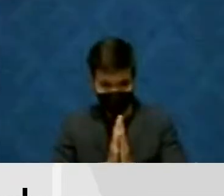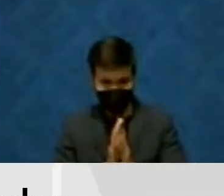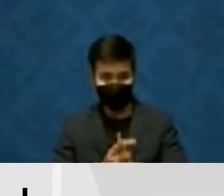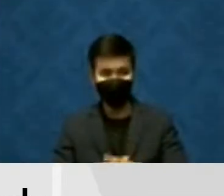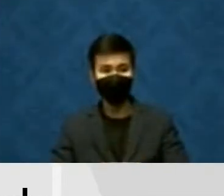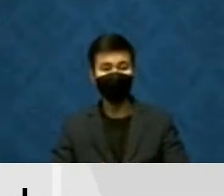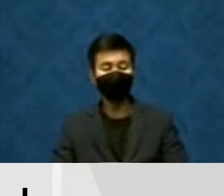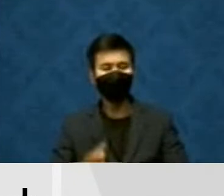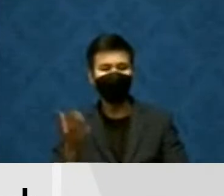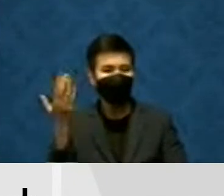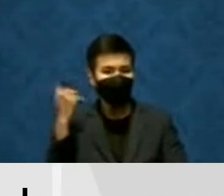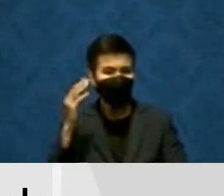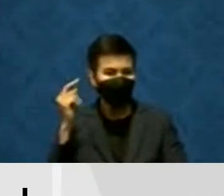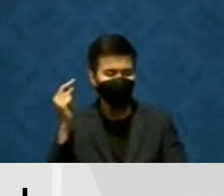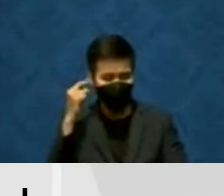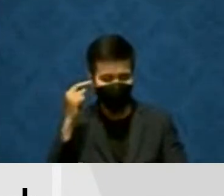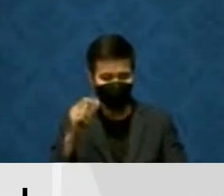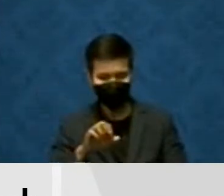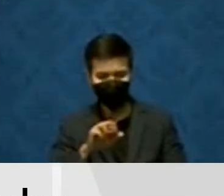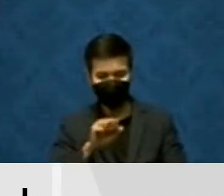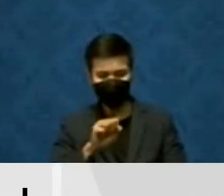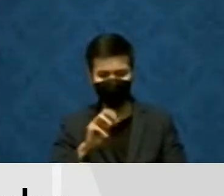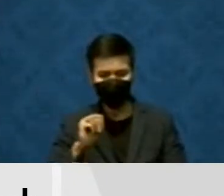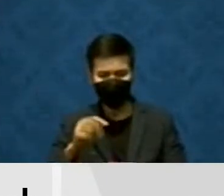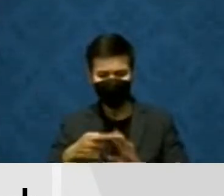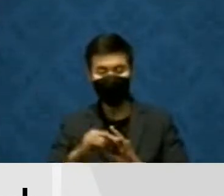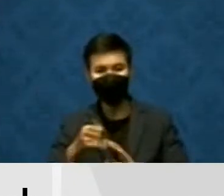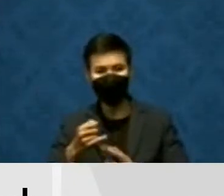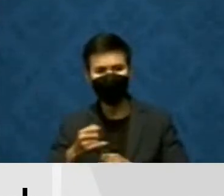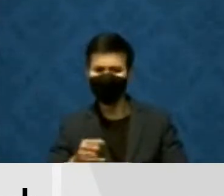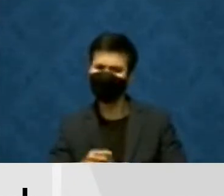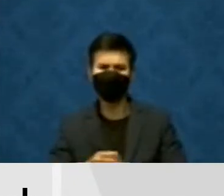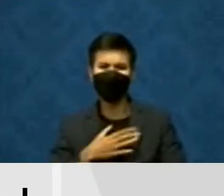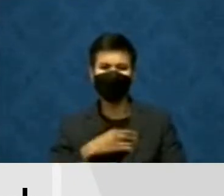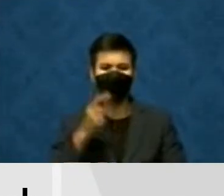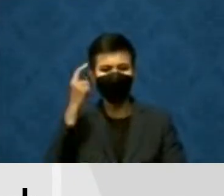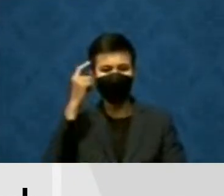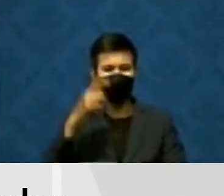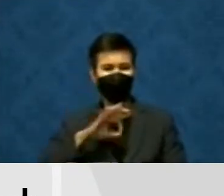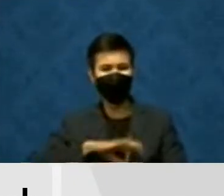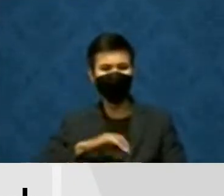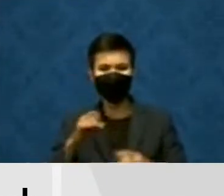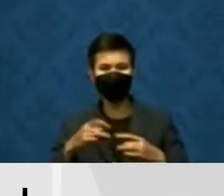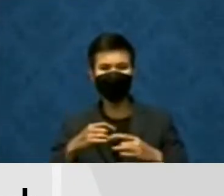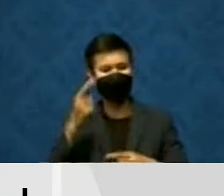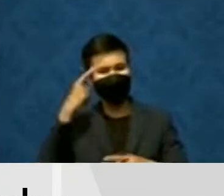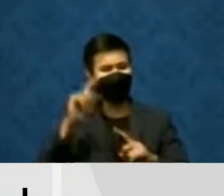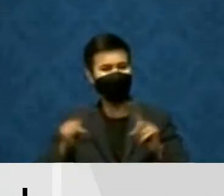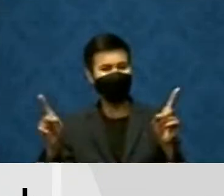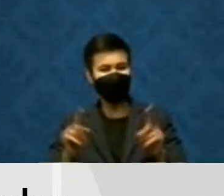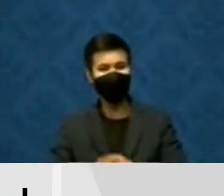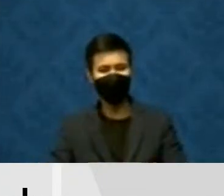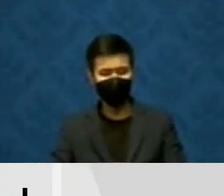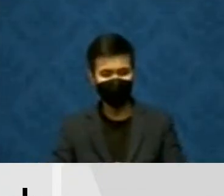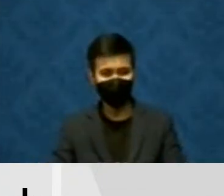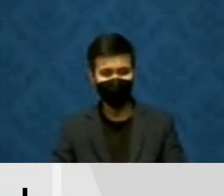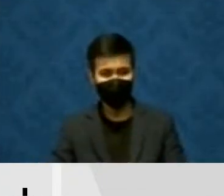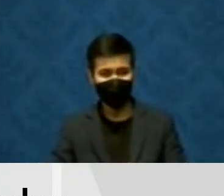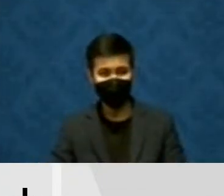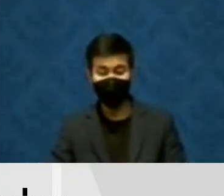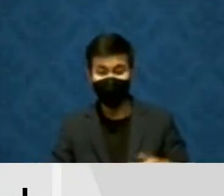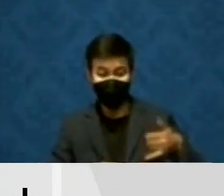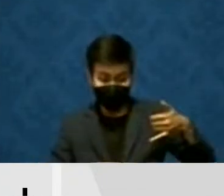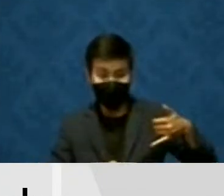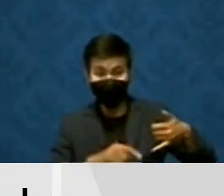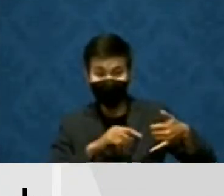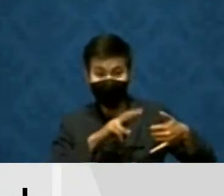มีตั้งแต่แรกแล้วเพราะว่ายุทธการเขาคือเด็ดหัวสอยนั่ งร ้ าน แล้วเราก็รู้ว่าคุณสุชาติเนี่ยเป็นนั่งร้านมาตลอด